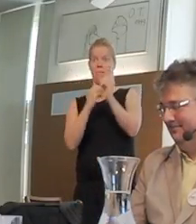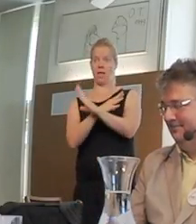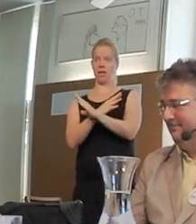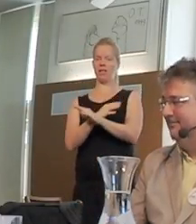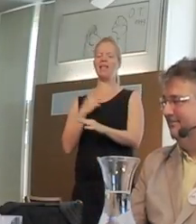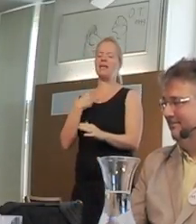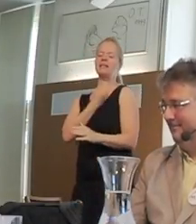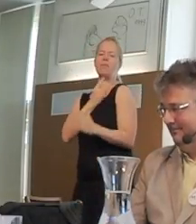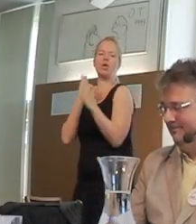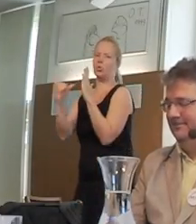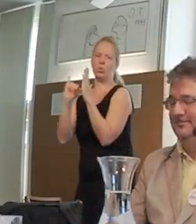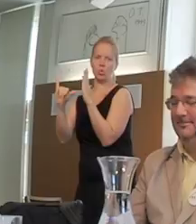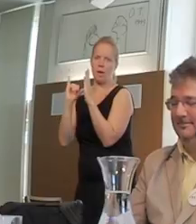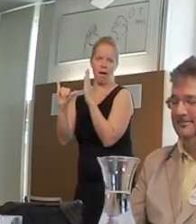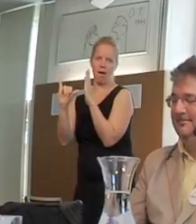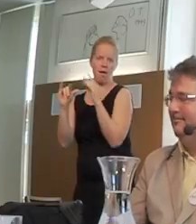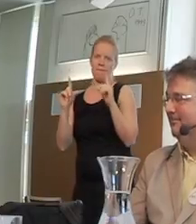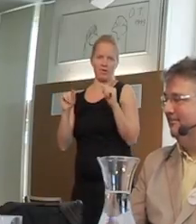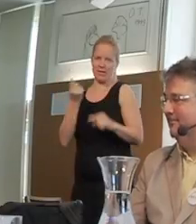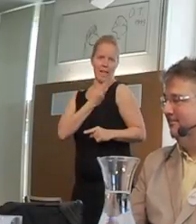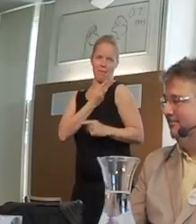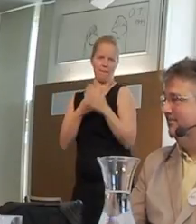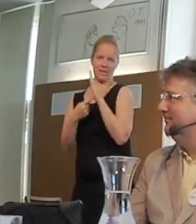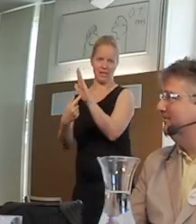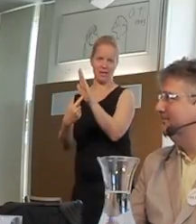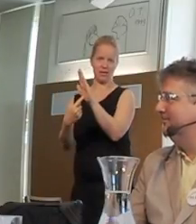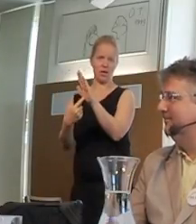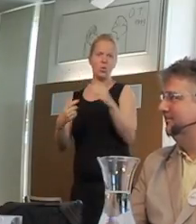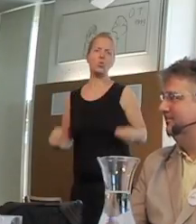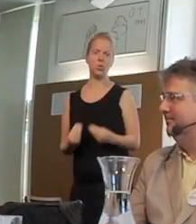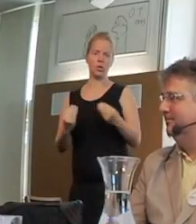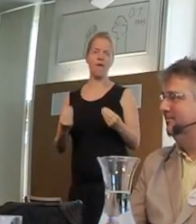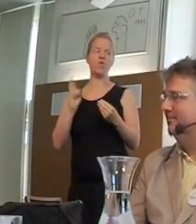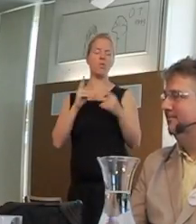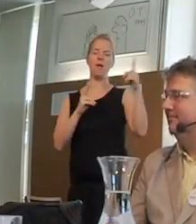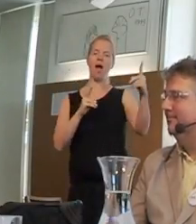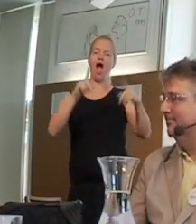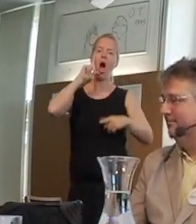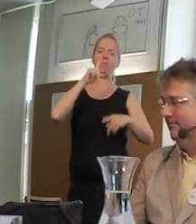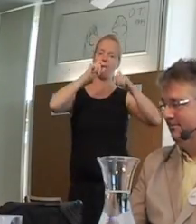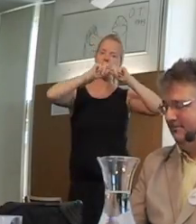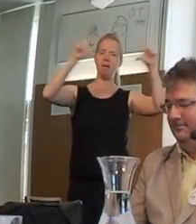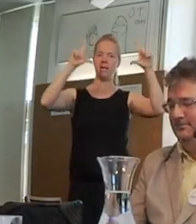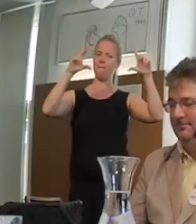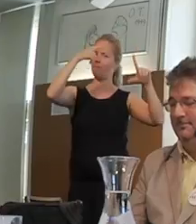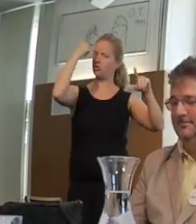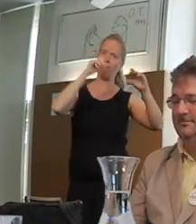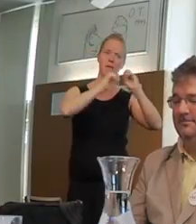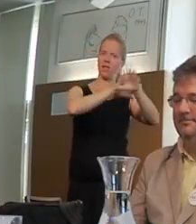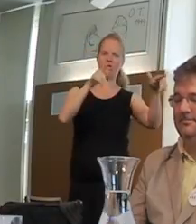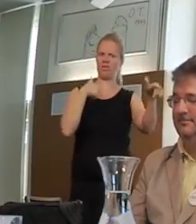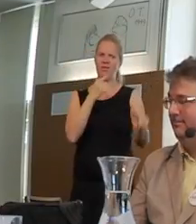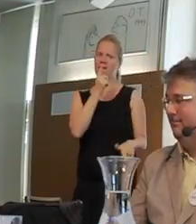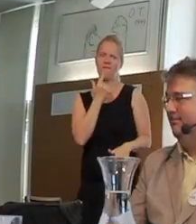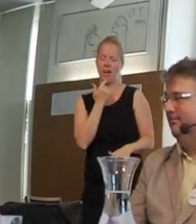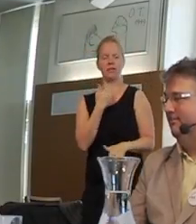selber, nicht ohne Grund. Ich habe gesagt, ich will ein alternatives Bild von Menschen mit Behinderungen präsentieren. Ich habe